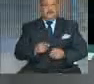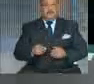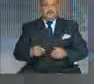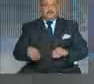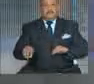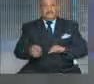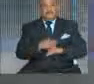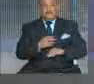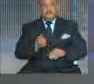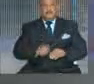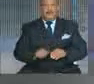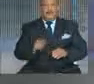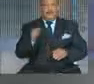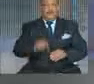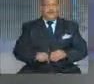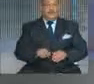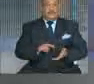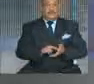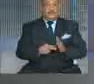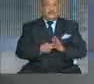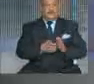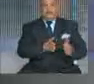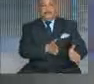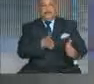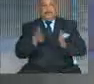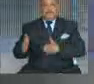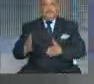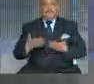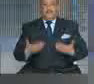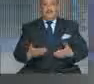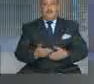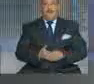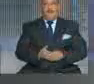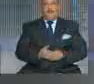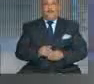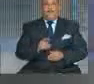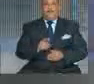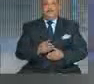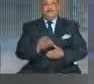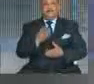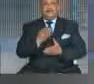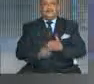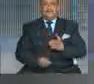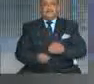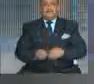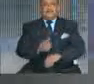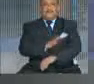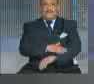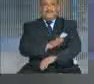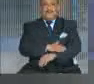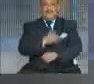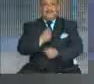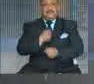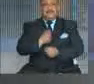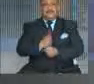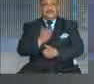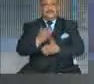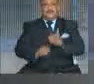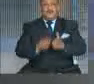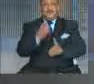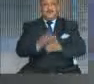القصرين. رغم نقص اليد العاملة تحرز المشاريع التنموية الجديدة بمعتمدية مطماطة